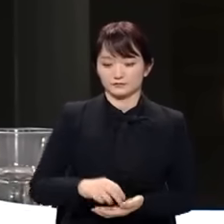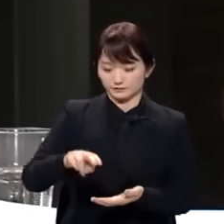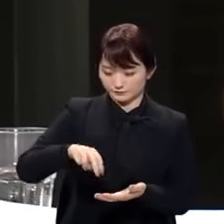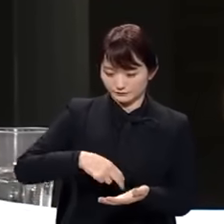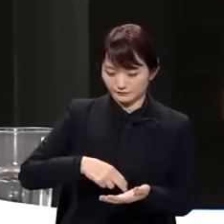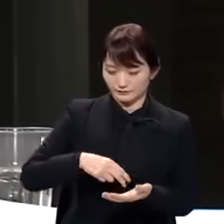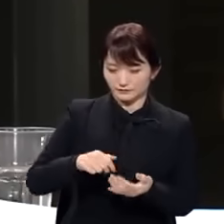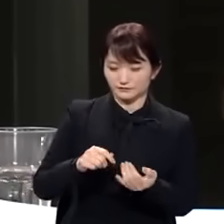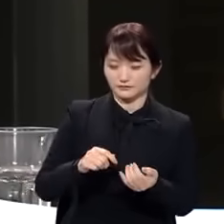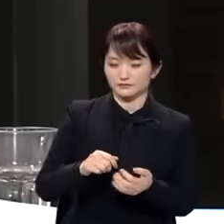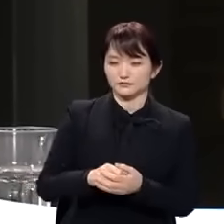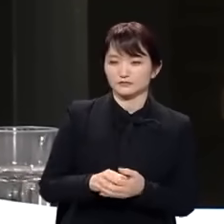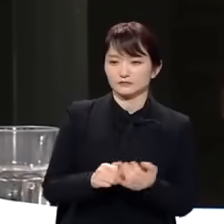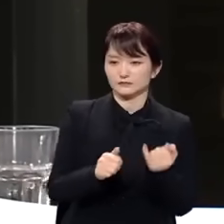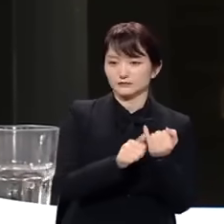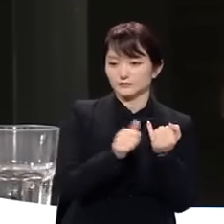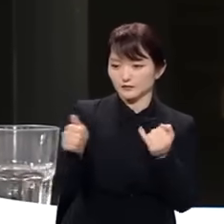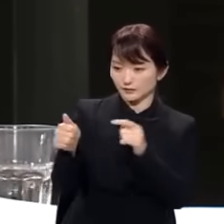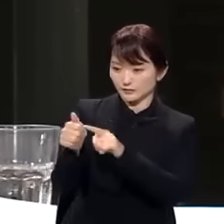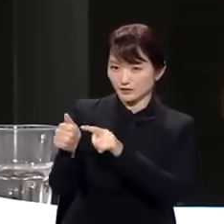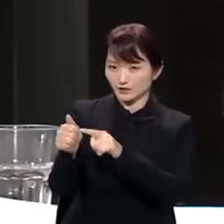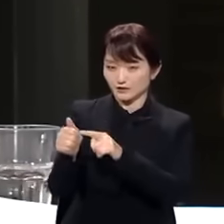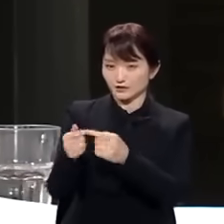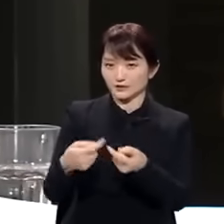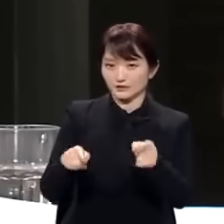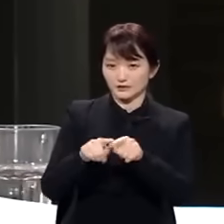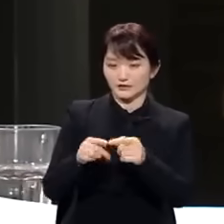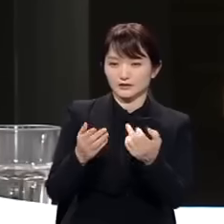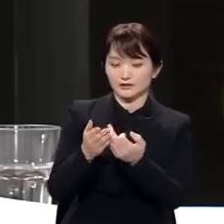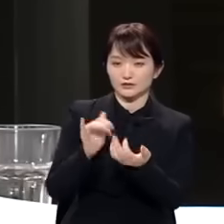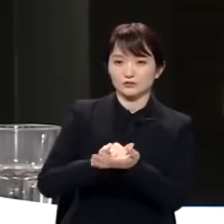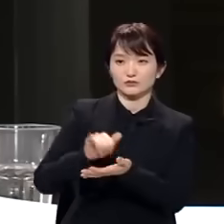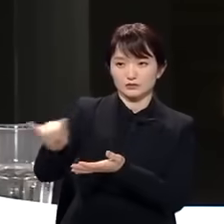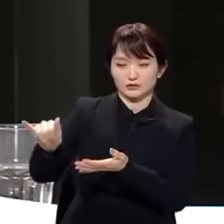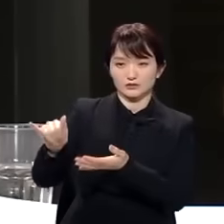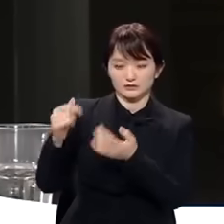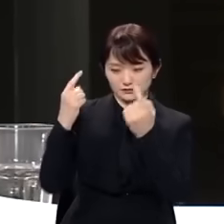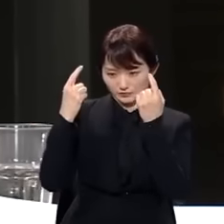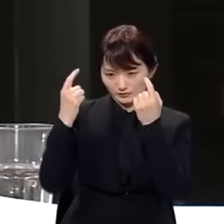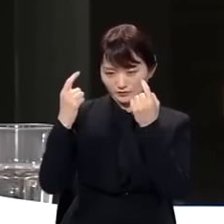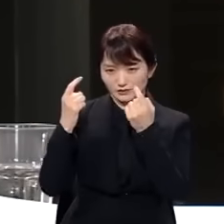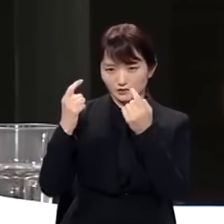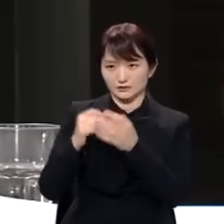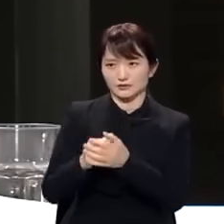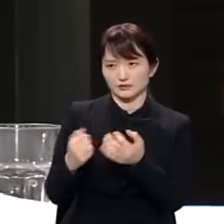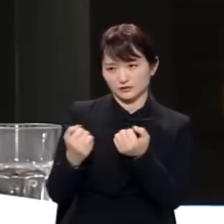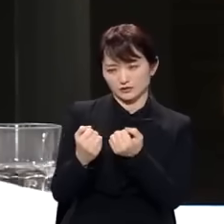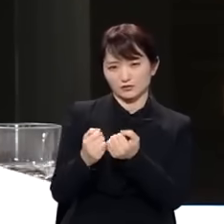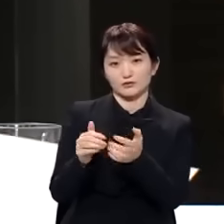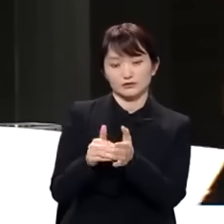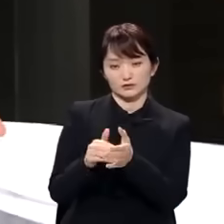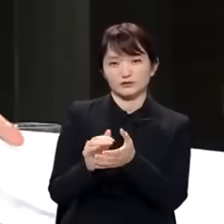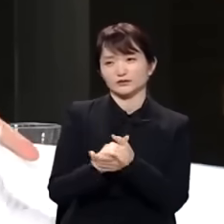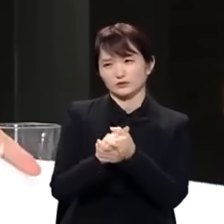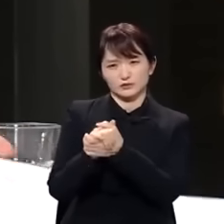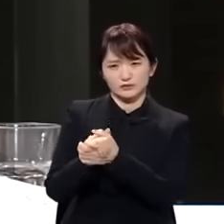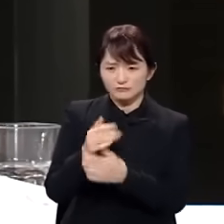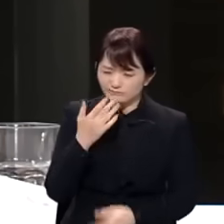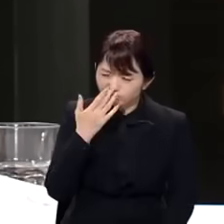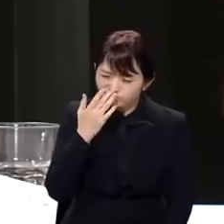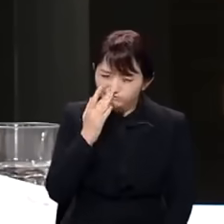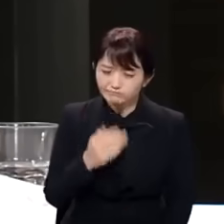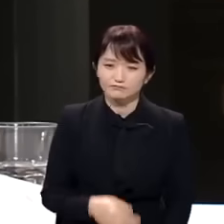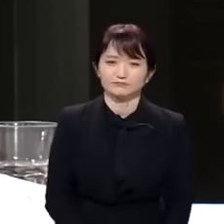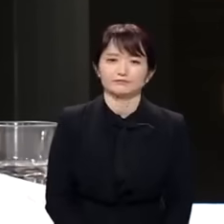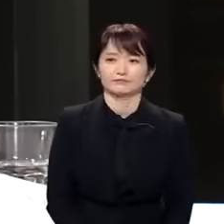매하고 어 같이 제주도로 여행 갔다 화해했다 납득이 이해가 잘 안 되는데요 그래도